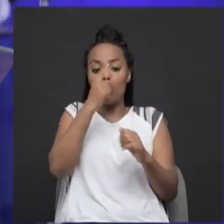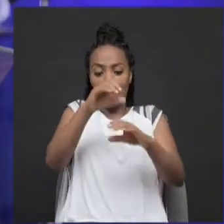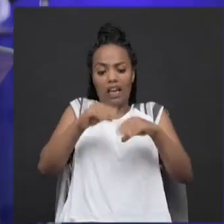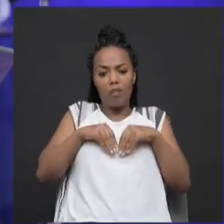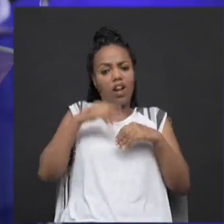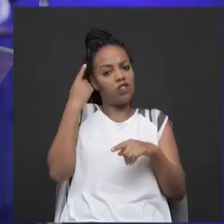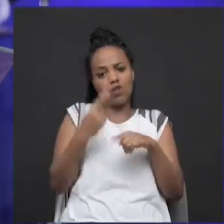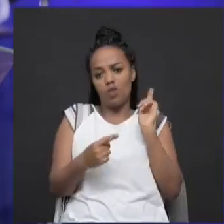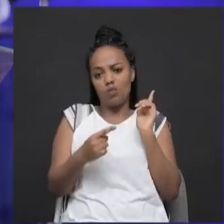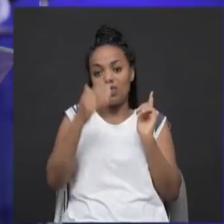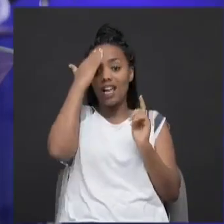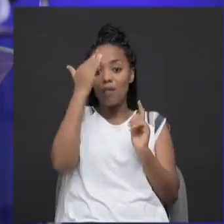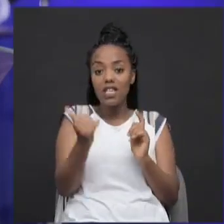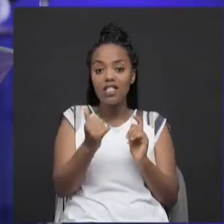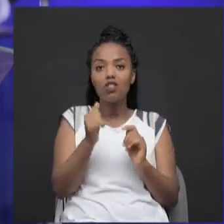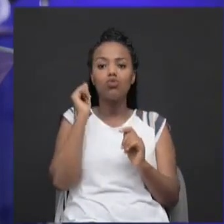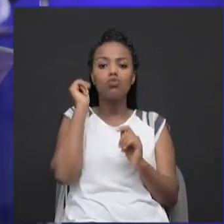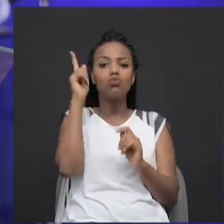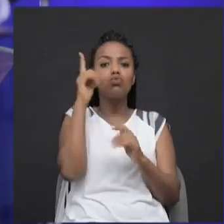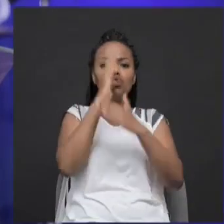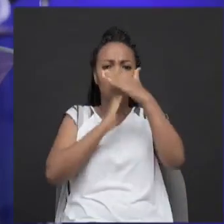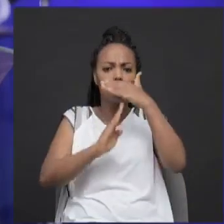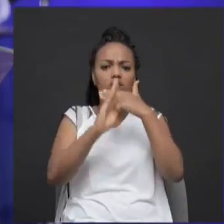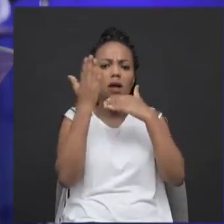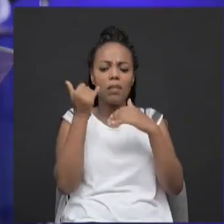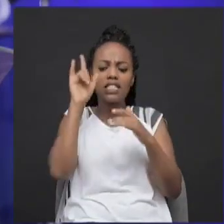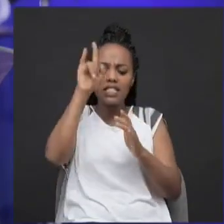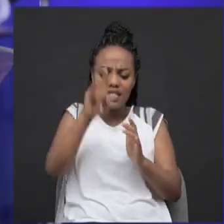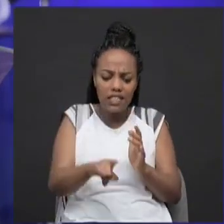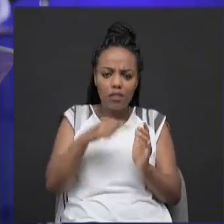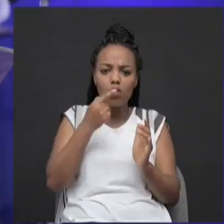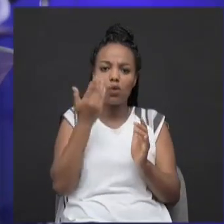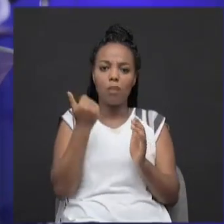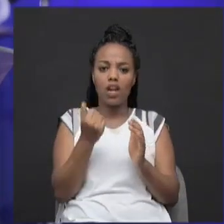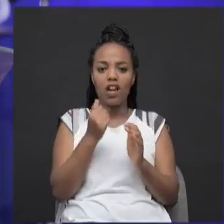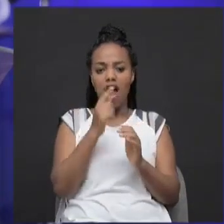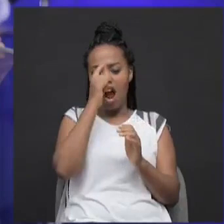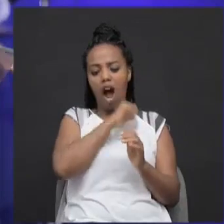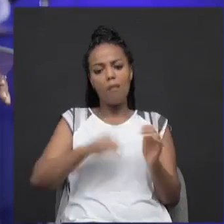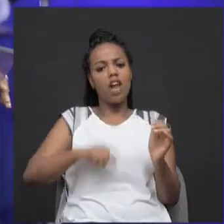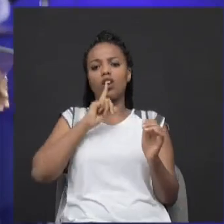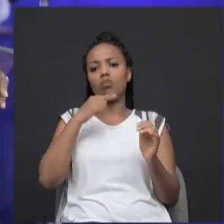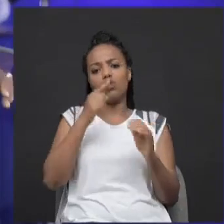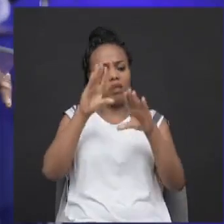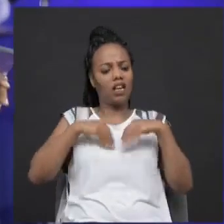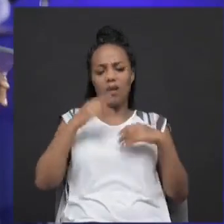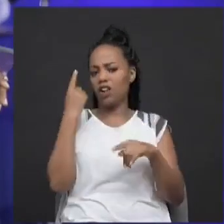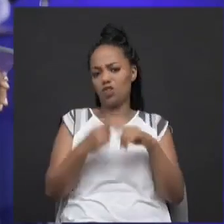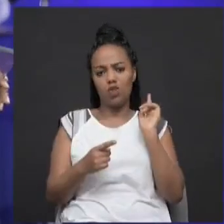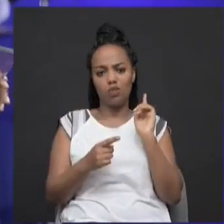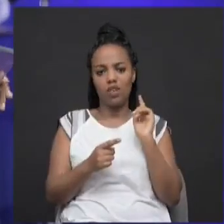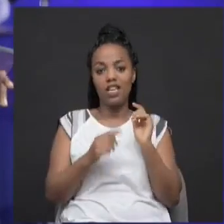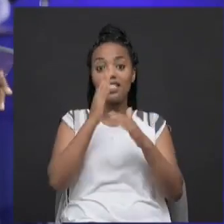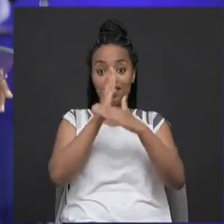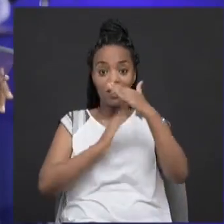አቃታቸው ለምን ትሁት ስለሆነና ዝቅ ስላለ አምላክ ነው ማለት አቃታቸው ትህትና